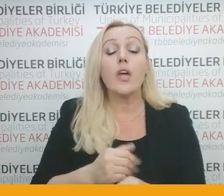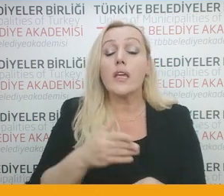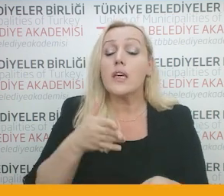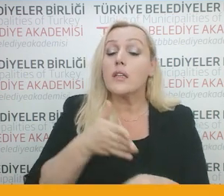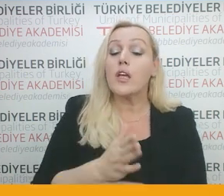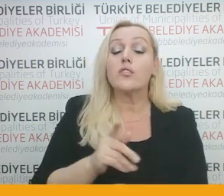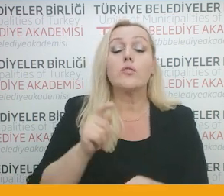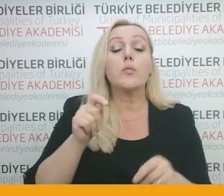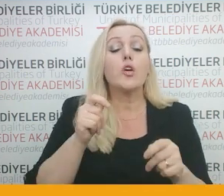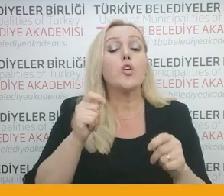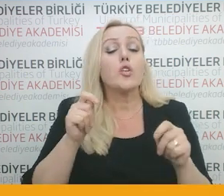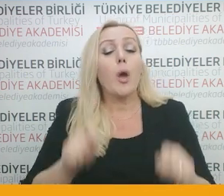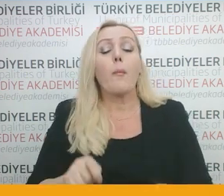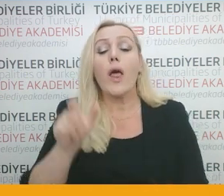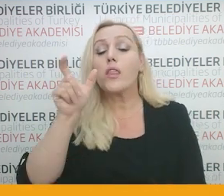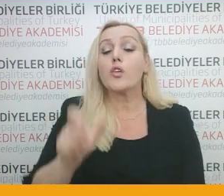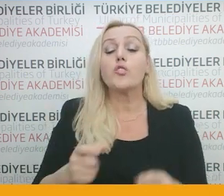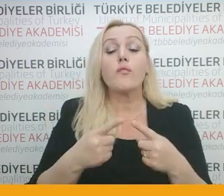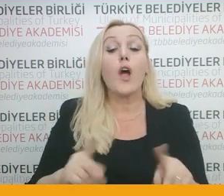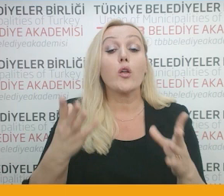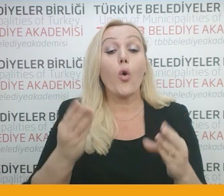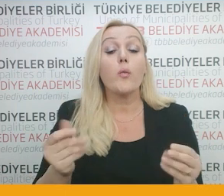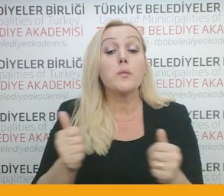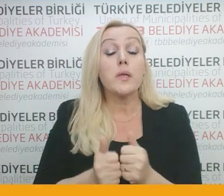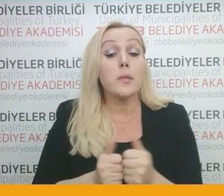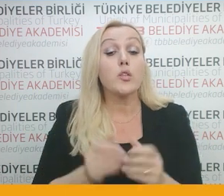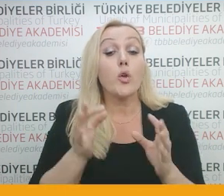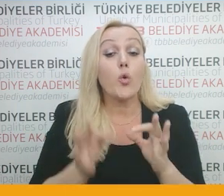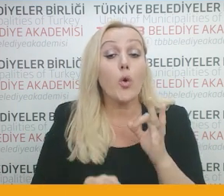görevlisi farklı kişiler olması önemli. Birbirini kontrol edip